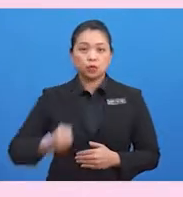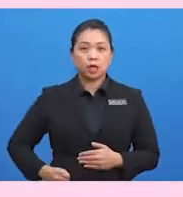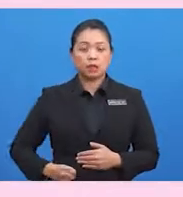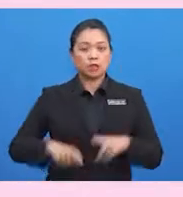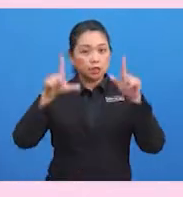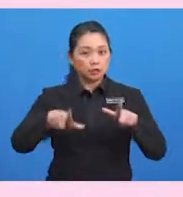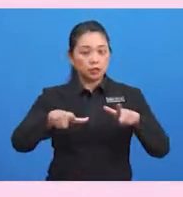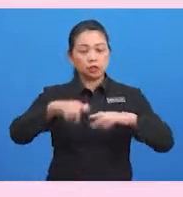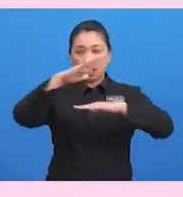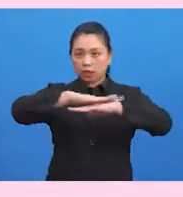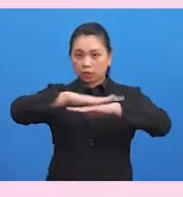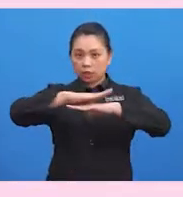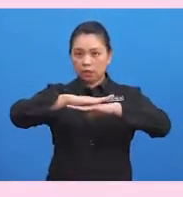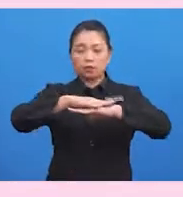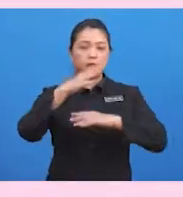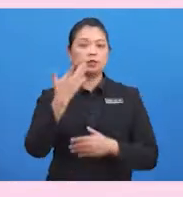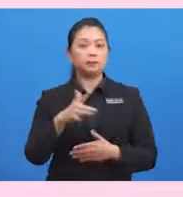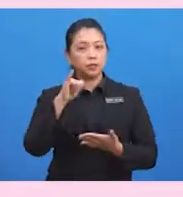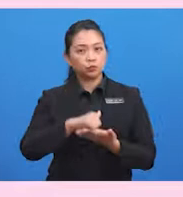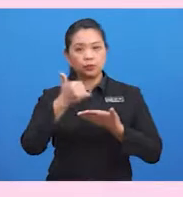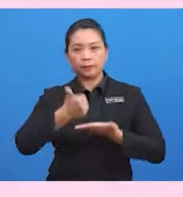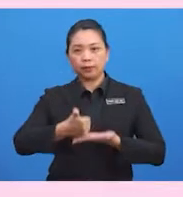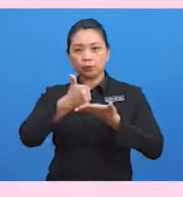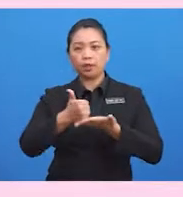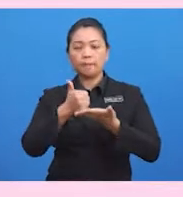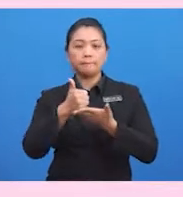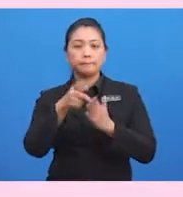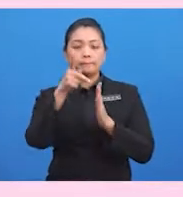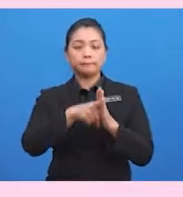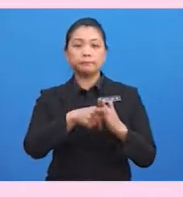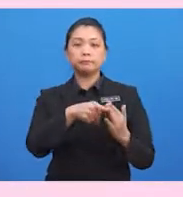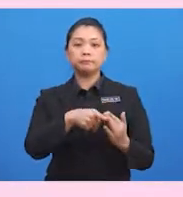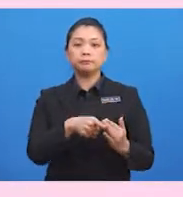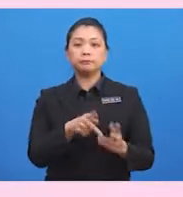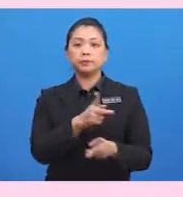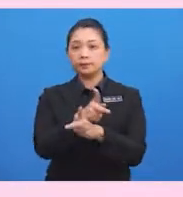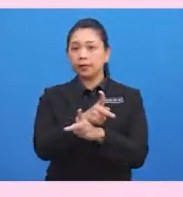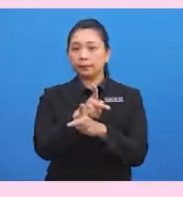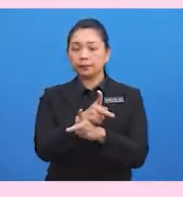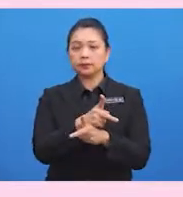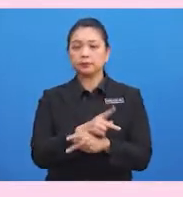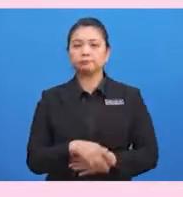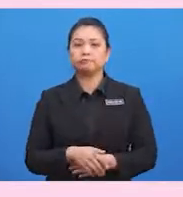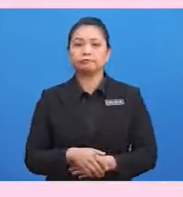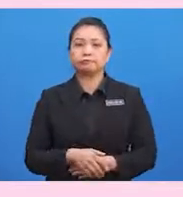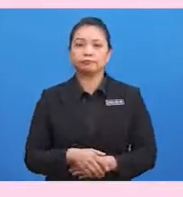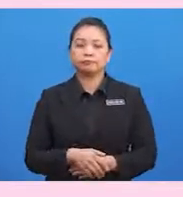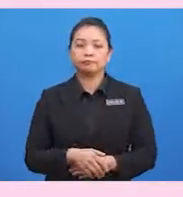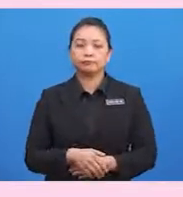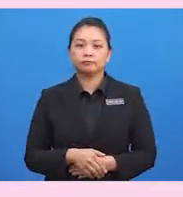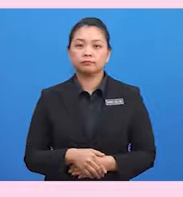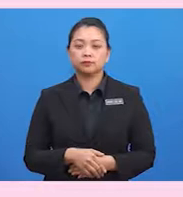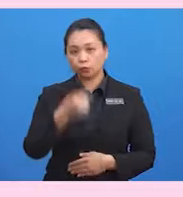pemerintahan dengan dibantu oleh pembesar-pembesar bagi melahirkan Bond